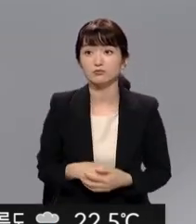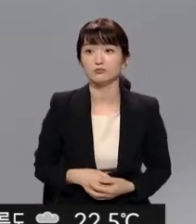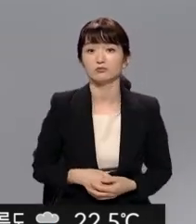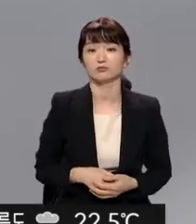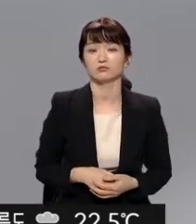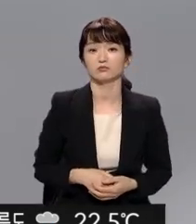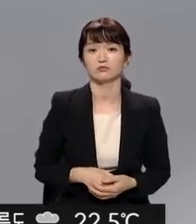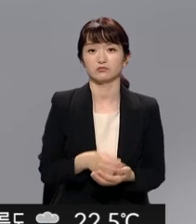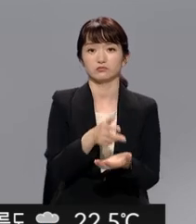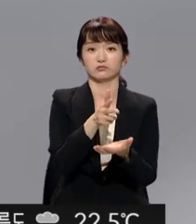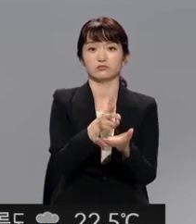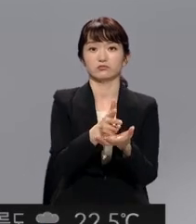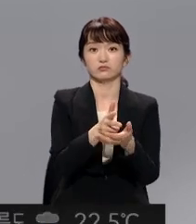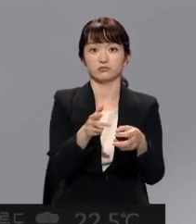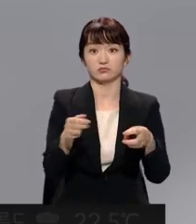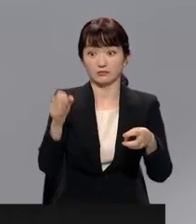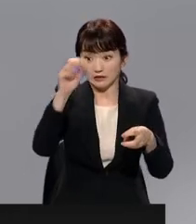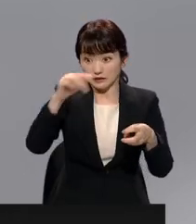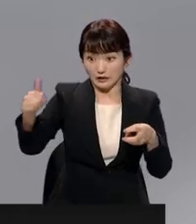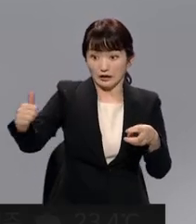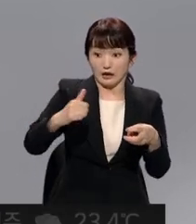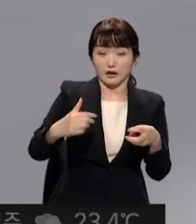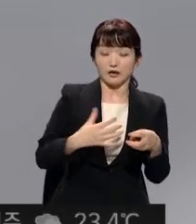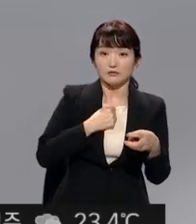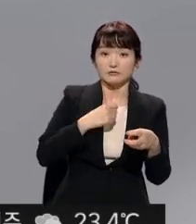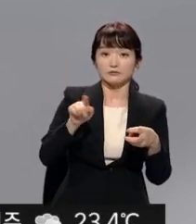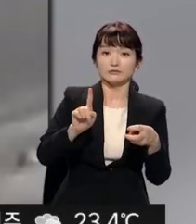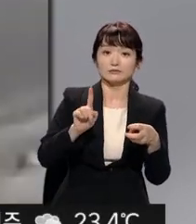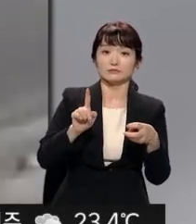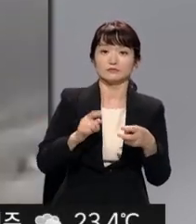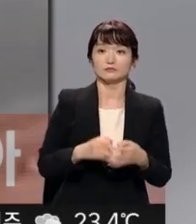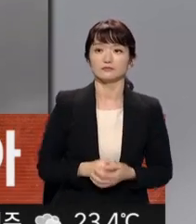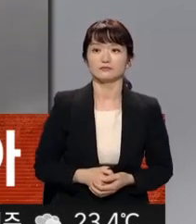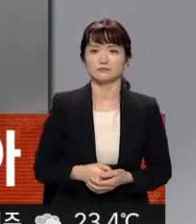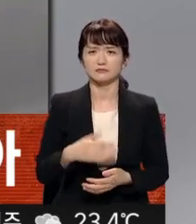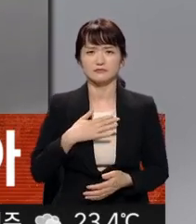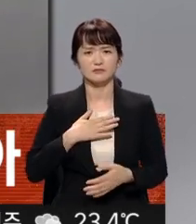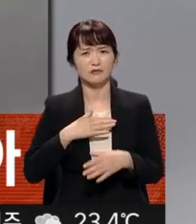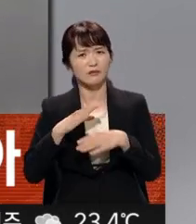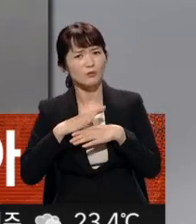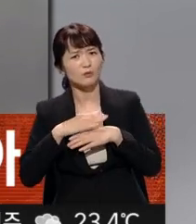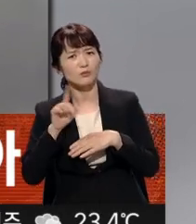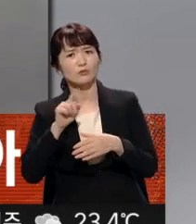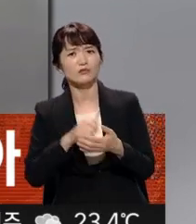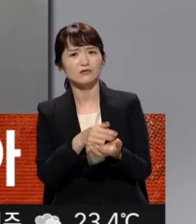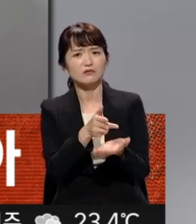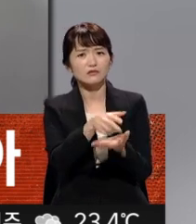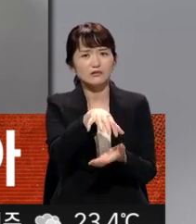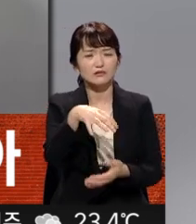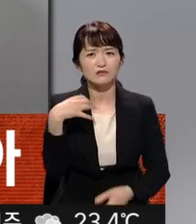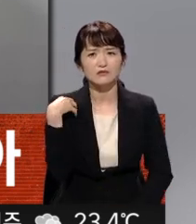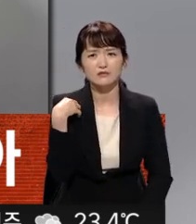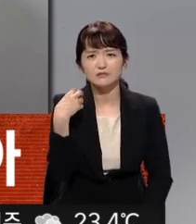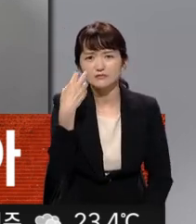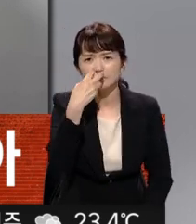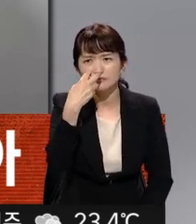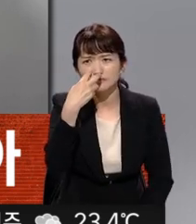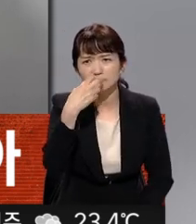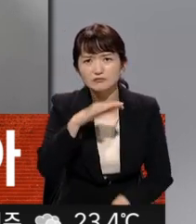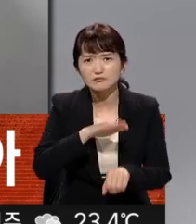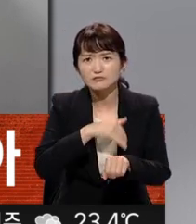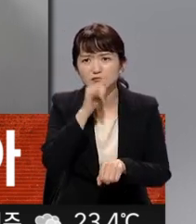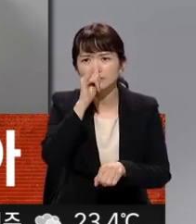백 변호사님 주차장에서 고라니가 튀어나올 거라고 누가 상상이나 했겠습니까 저라도 무서웠을 것 같은데 근데 이거 주차장에서 관리책임 있는 거